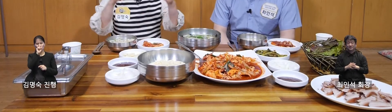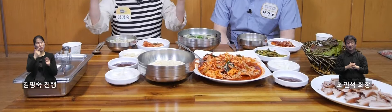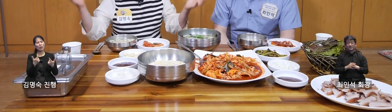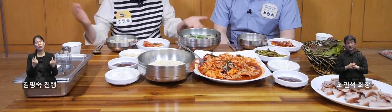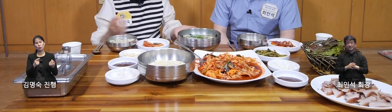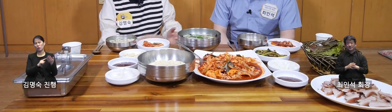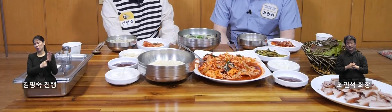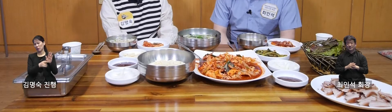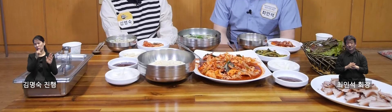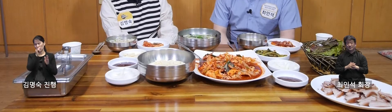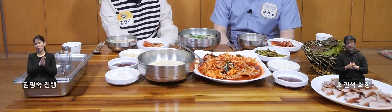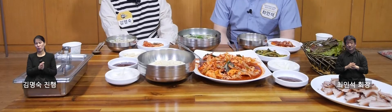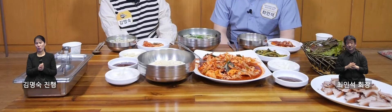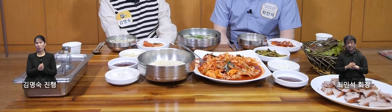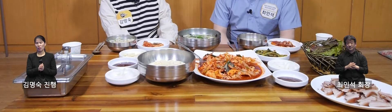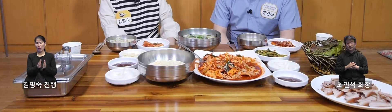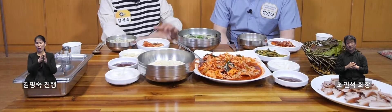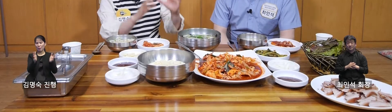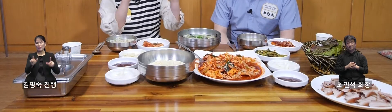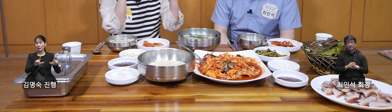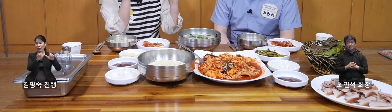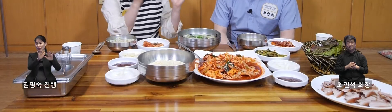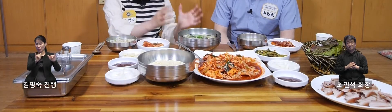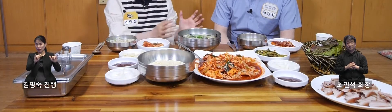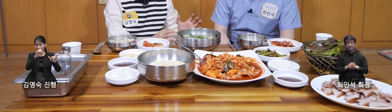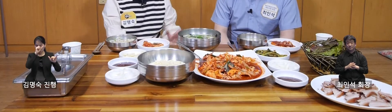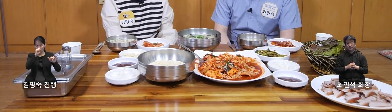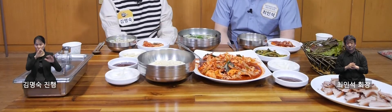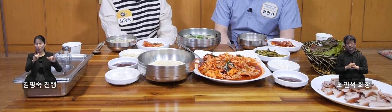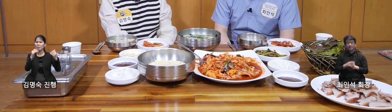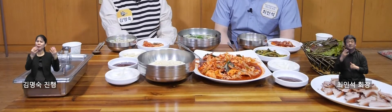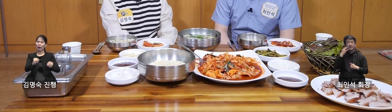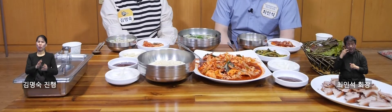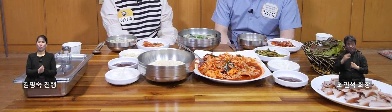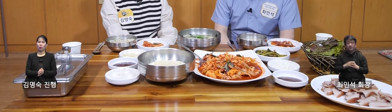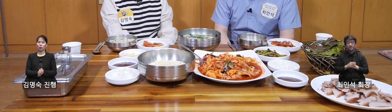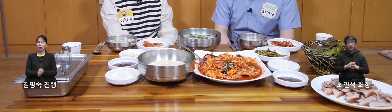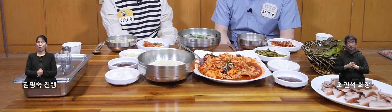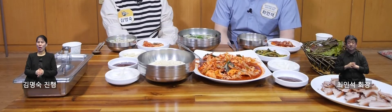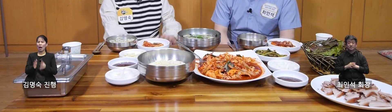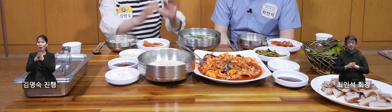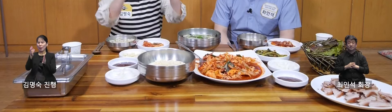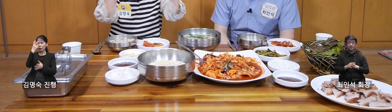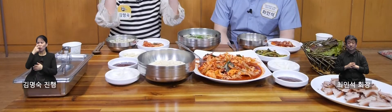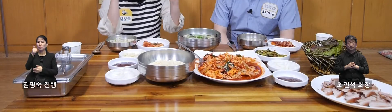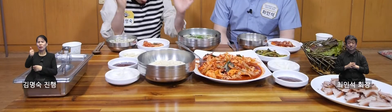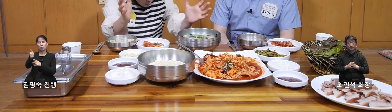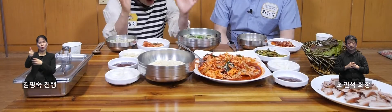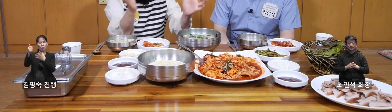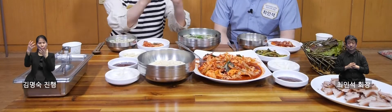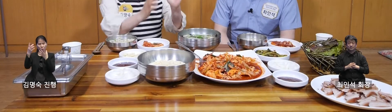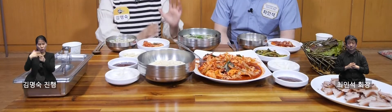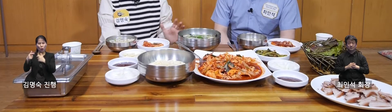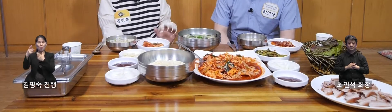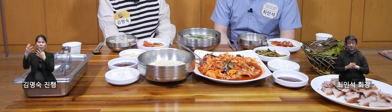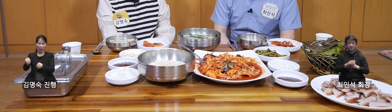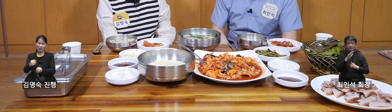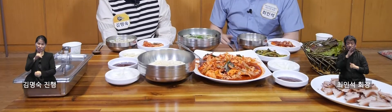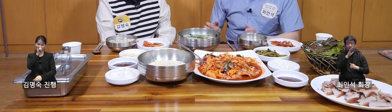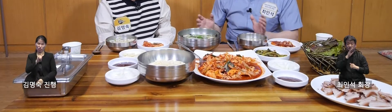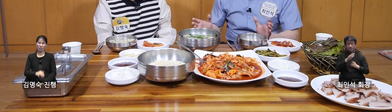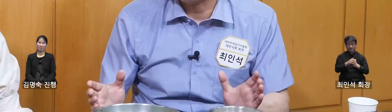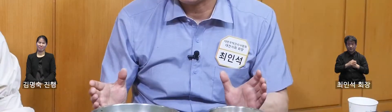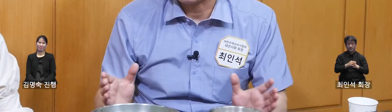그렇습니다. 네. 이렇게 입주자 우리 네. 입주민들도 좋은 분들이 많고 네네. 우리 소장님도 좋은 분들이 더 많습니다.